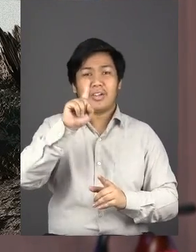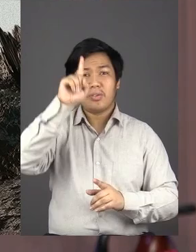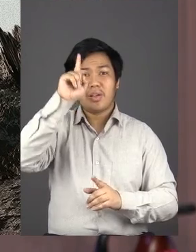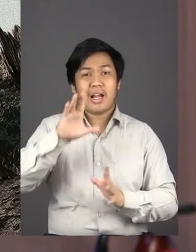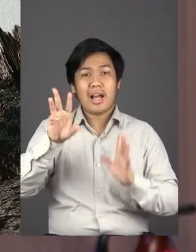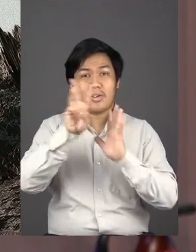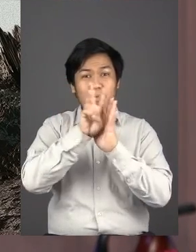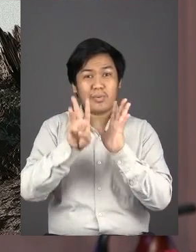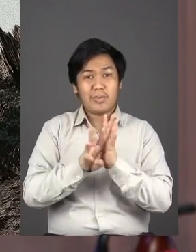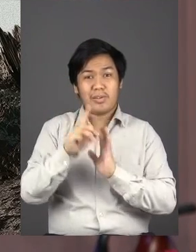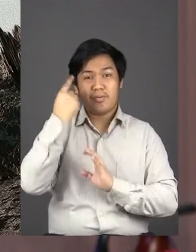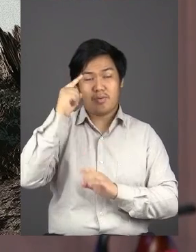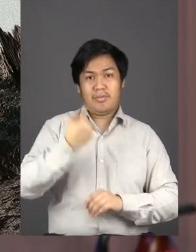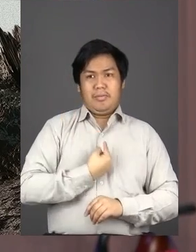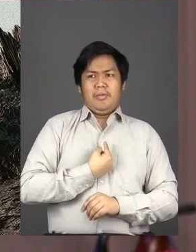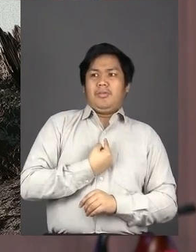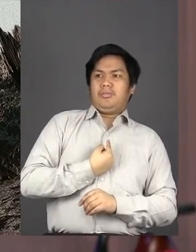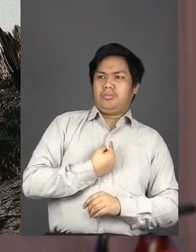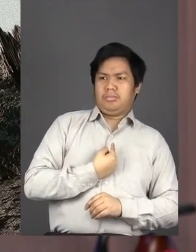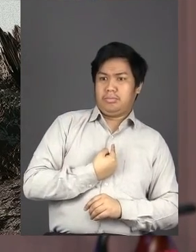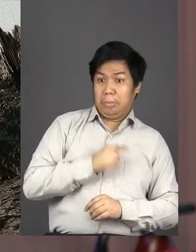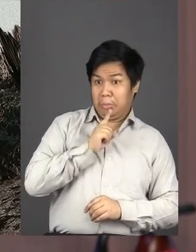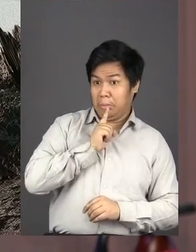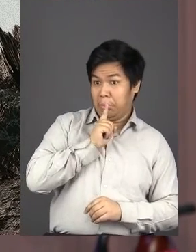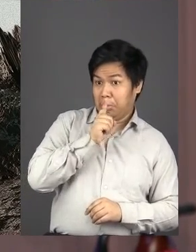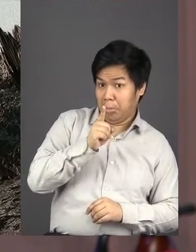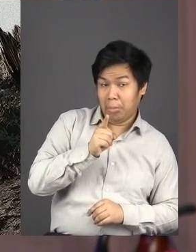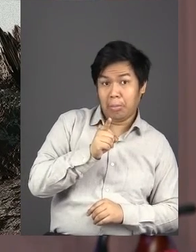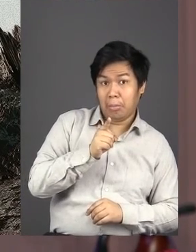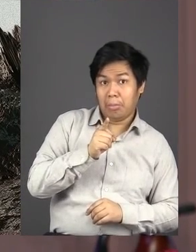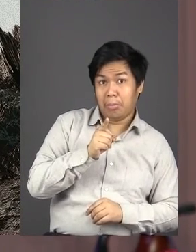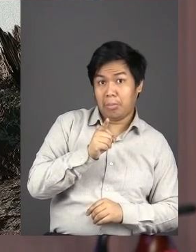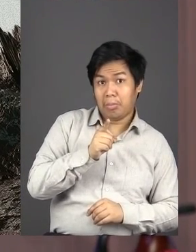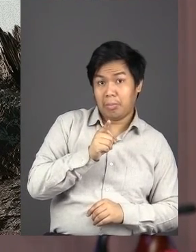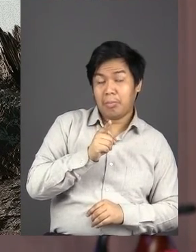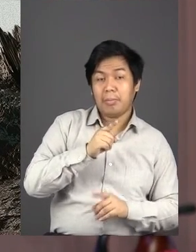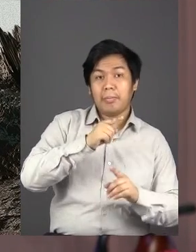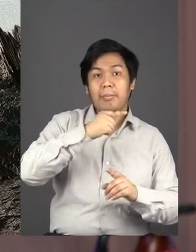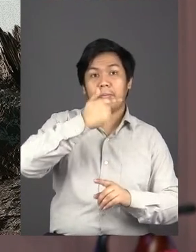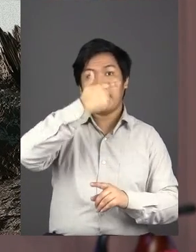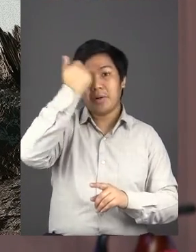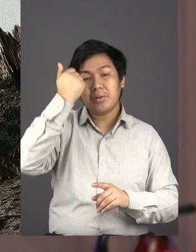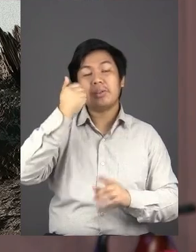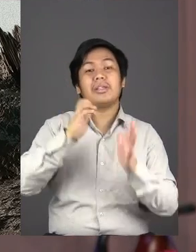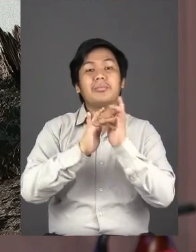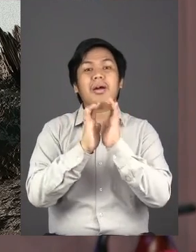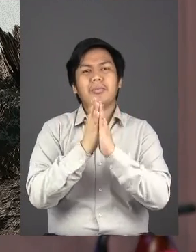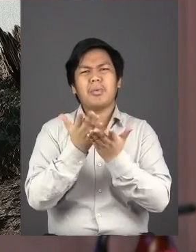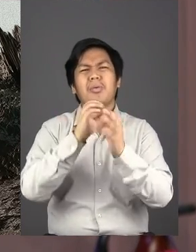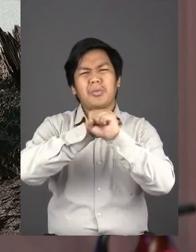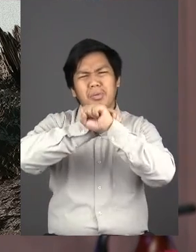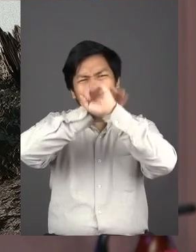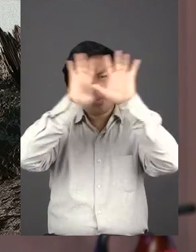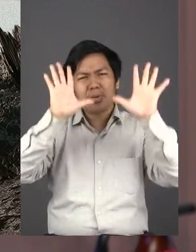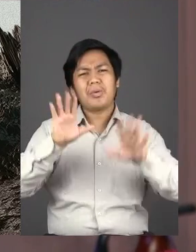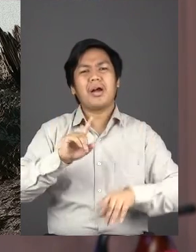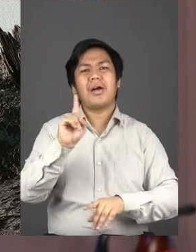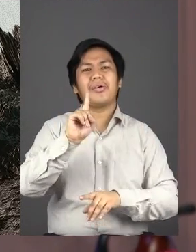eh. Talaga ho? Kasi malinaw po sa Biblia kung ano ang kalooban